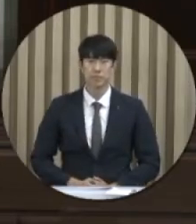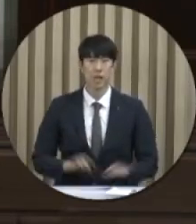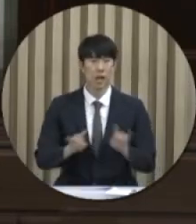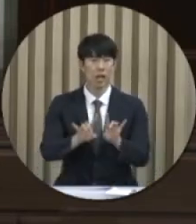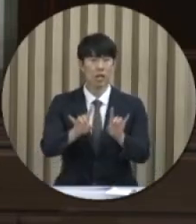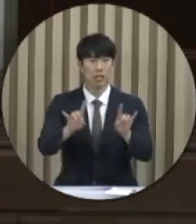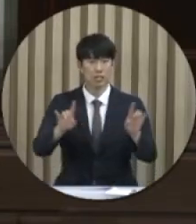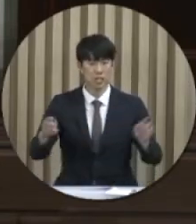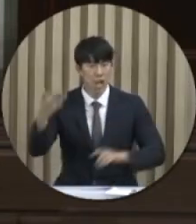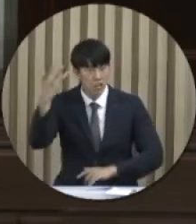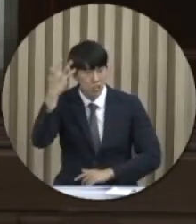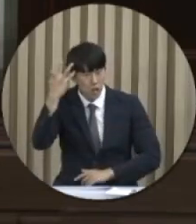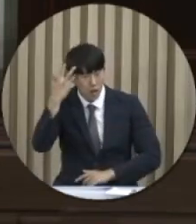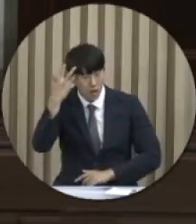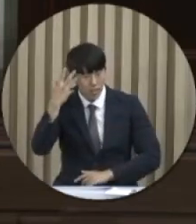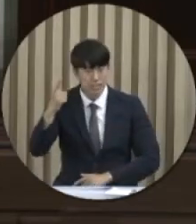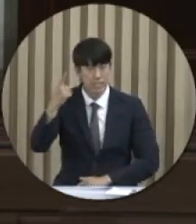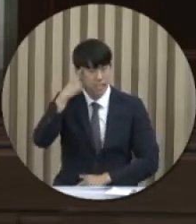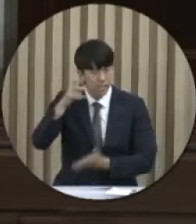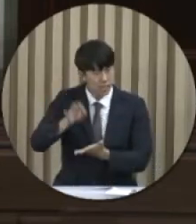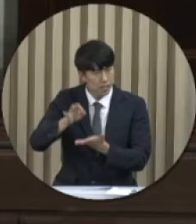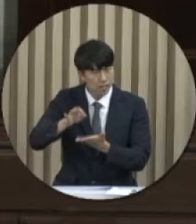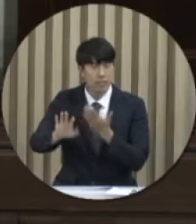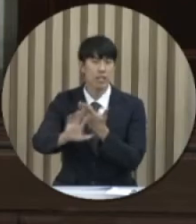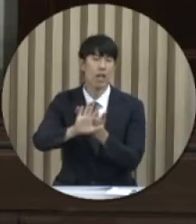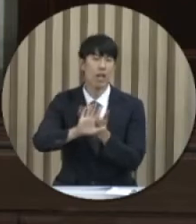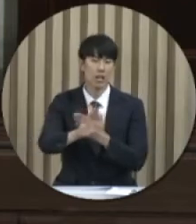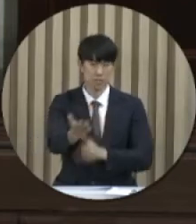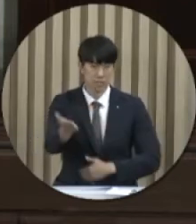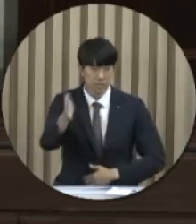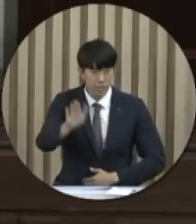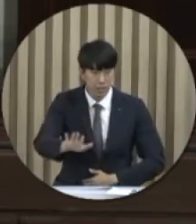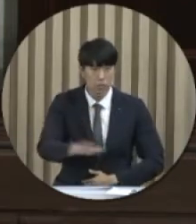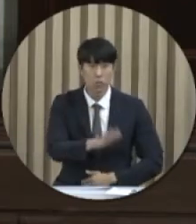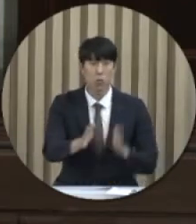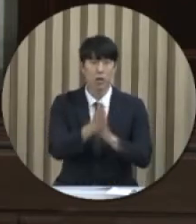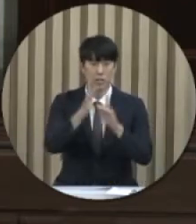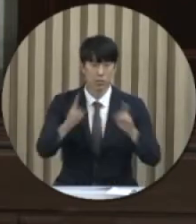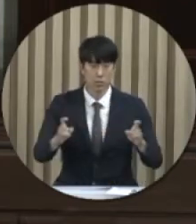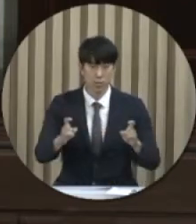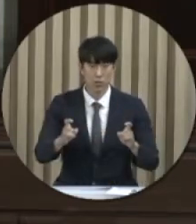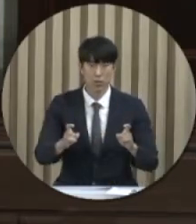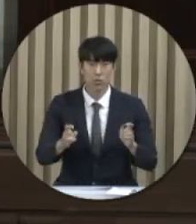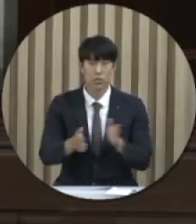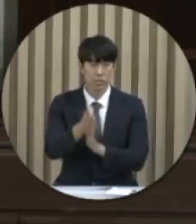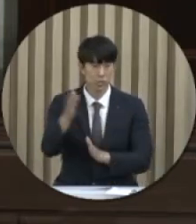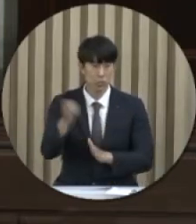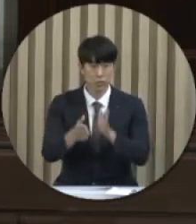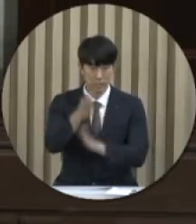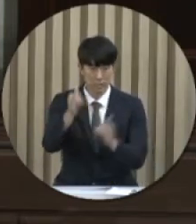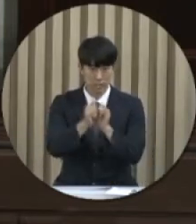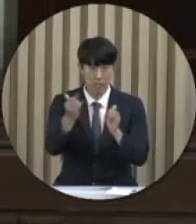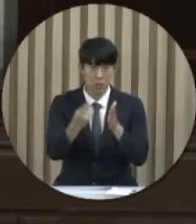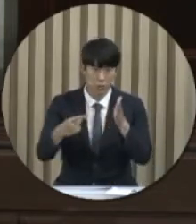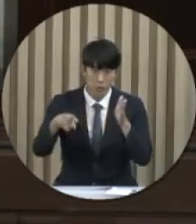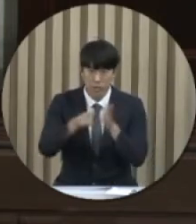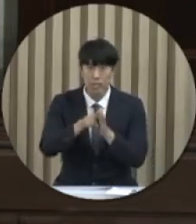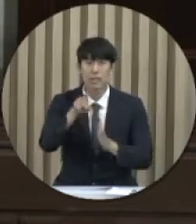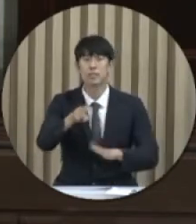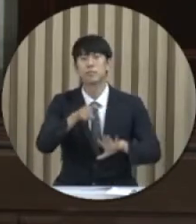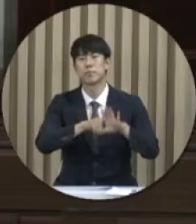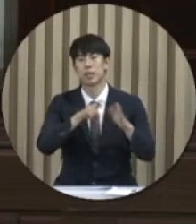각자의 철학과 가치관은 다를지라도 우리 화성시와 우리 화성시민을 위하겠다는